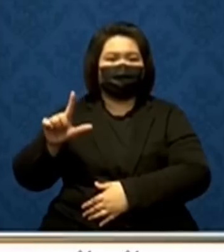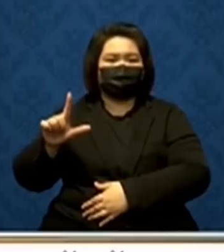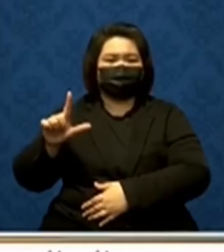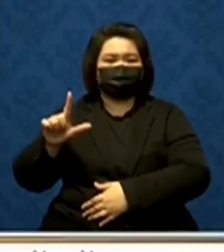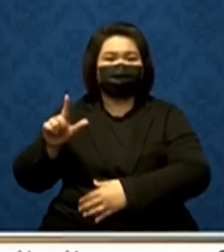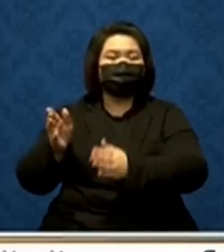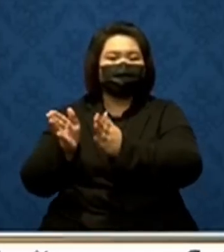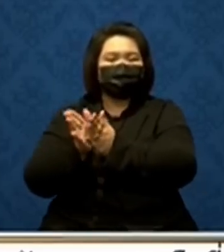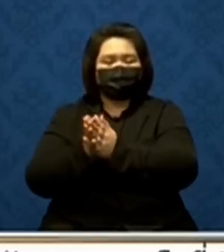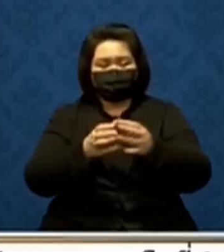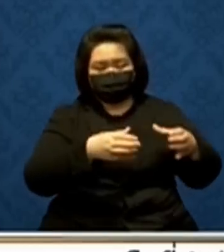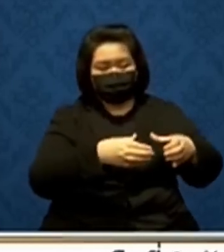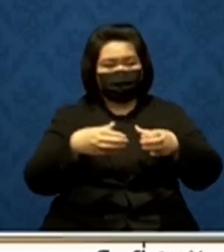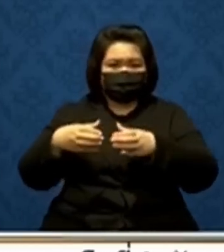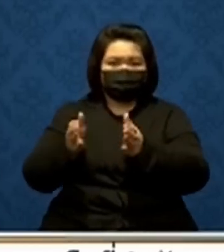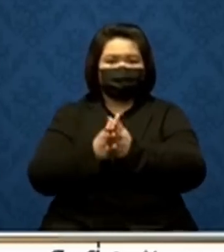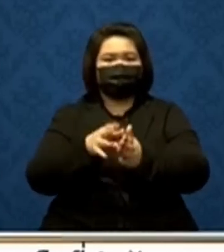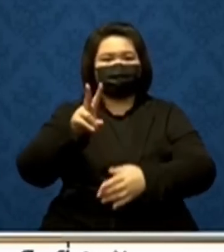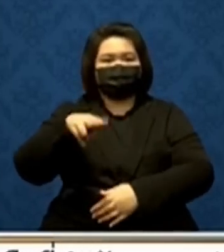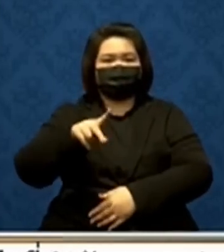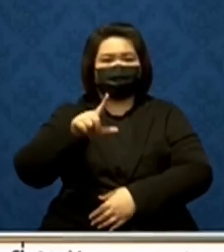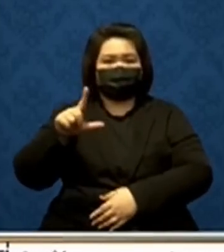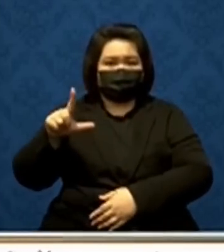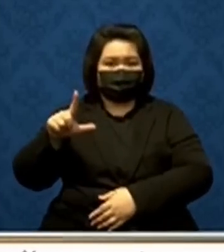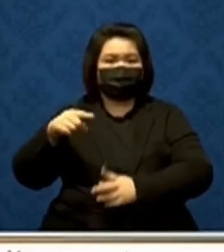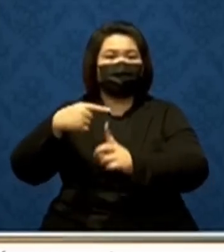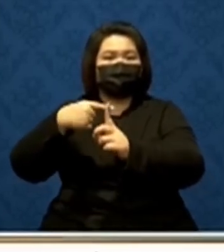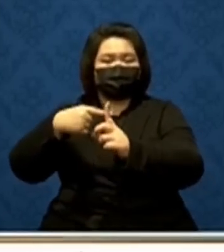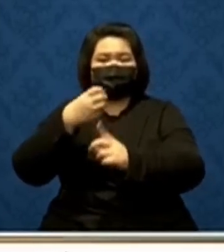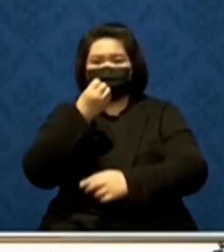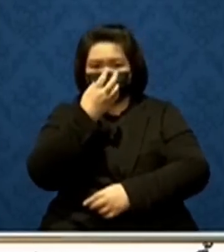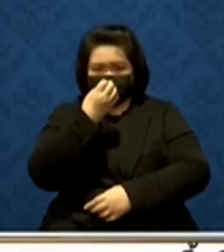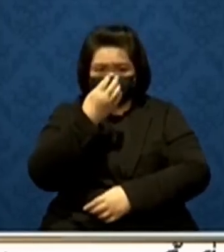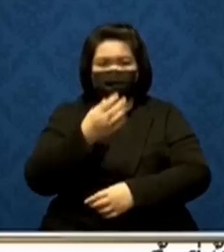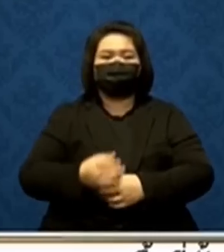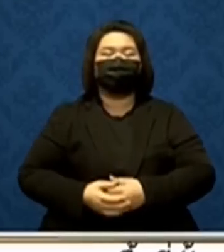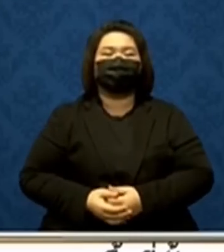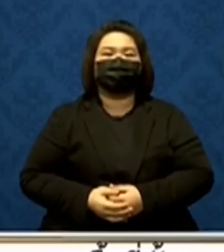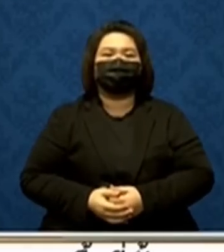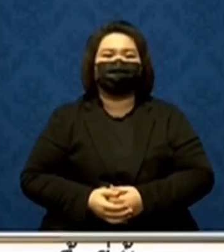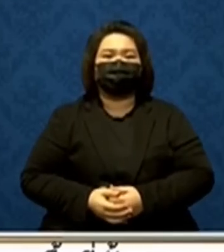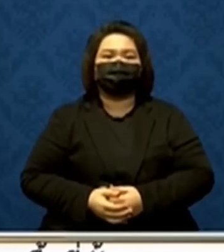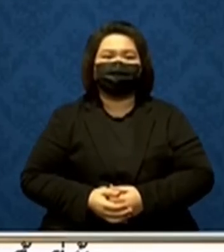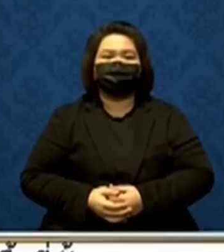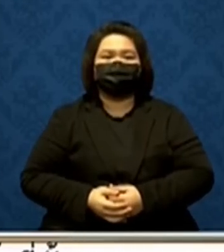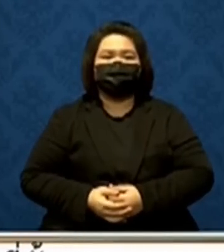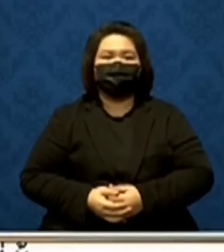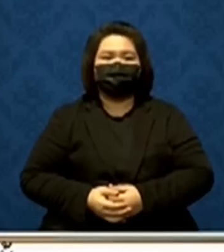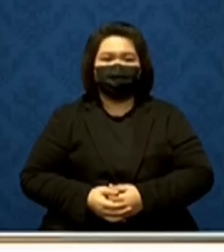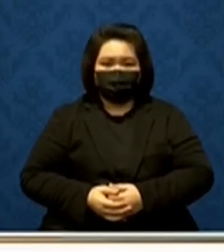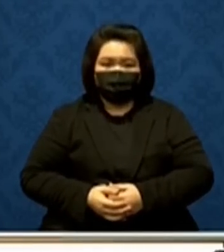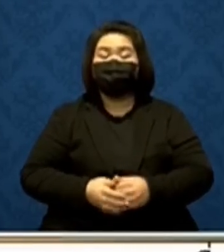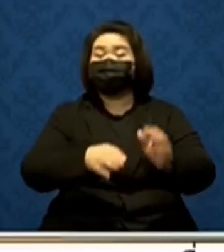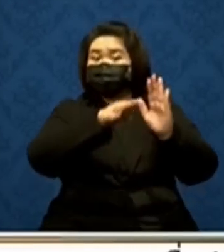บาทรวม 2กลุ่มเป็น 2พันล้านบาทบวกดอกเบี้ยตัวและตาม